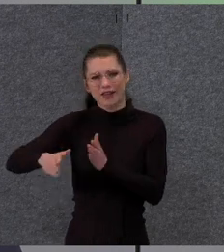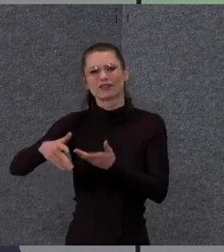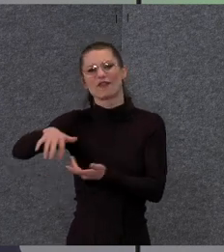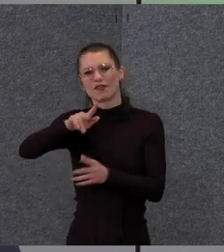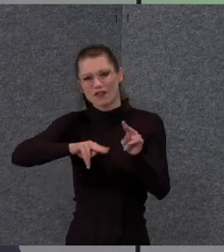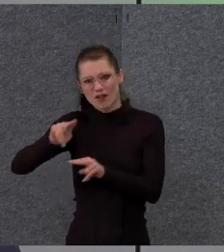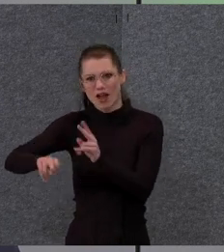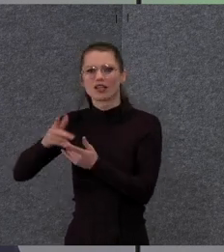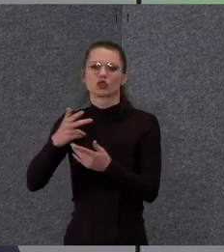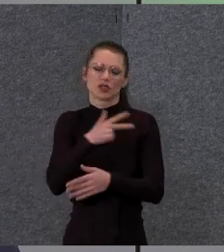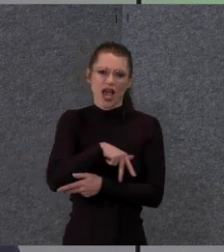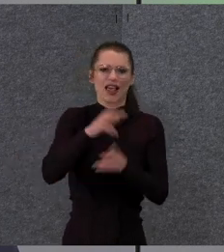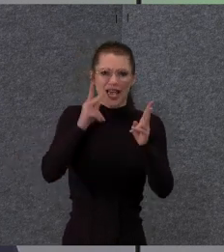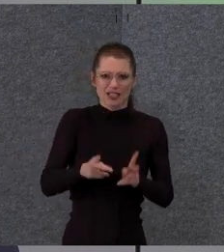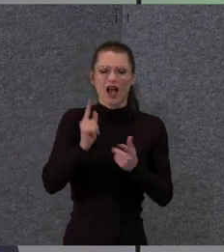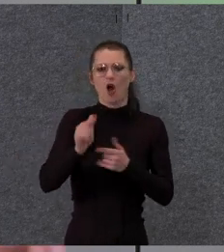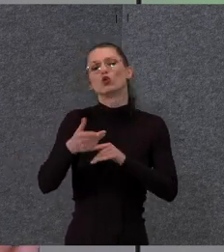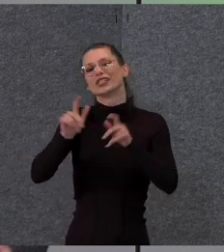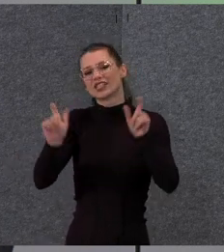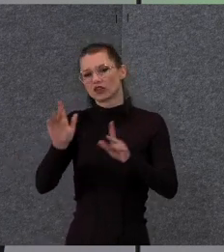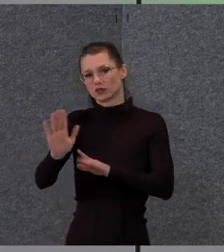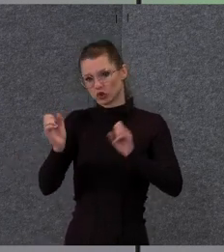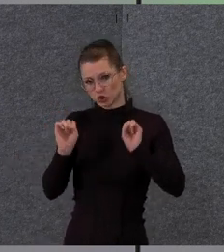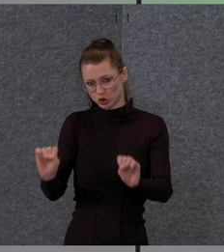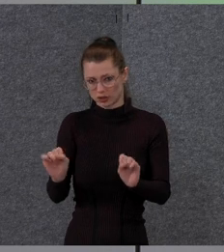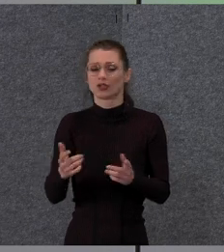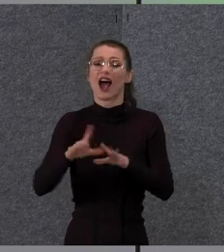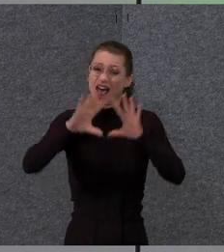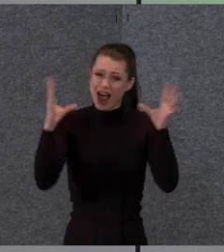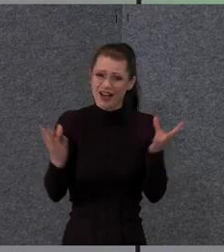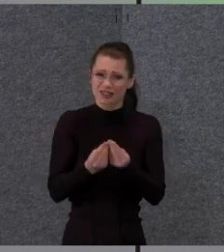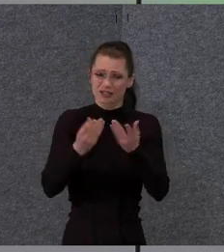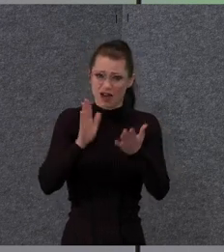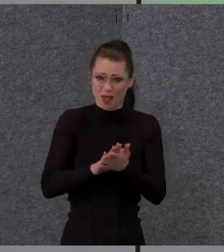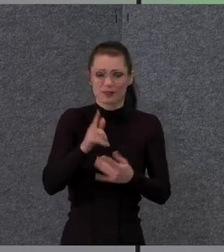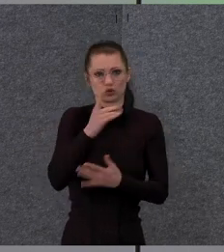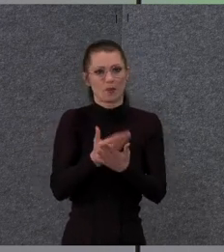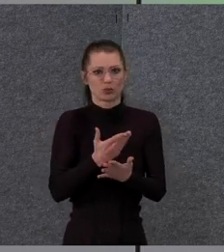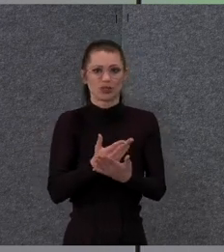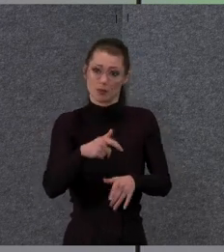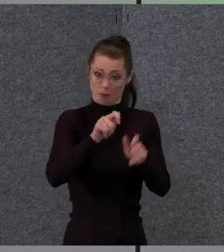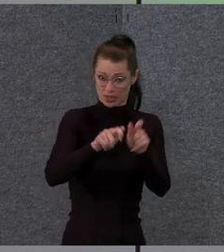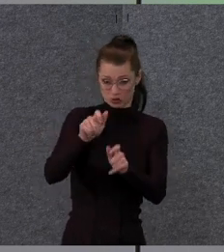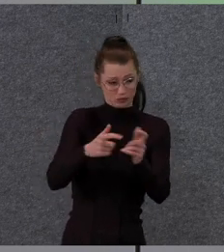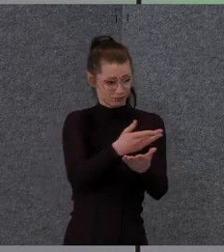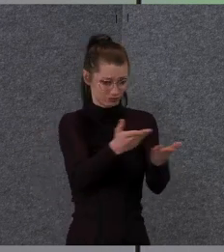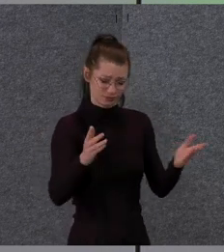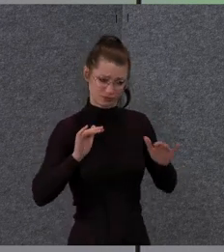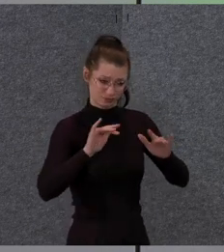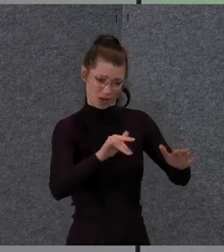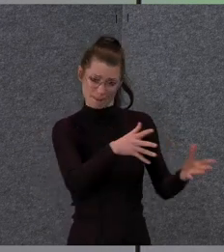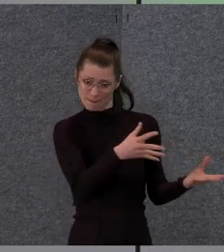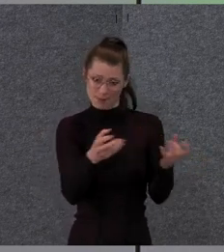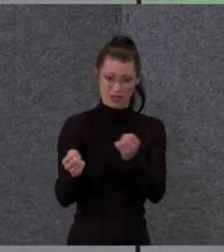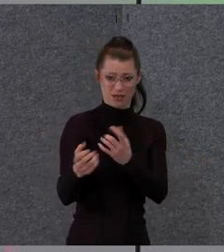Gerechtigkeit und vor allem der Schutz der offenen Gesellschaft. All dies funktioniert nur, wenn wir es schaffen, die Menschen mitzunehmen, auch